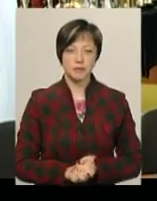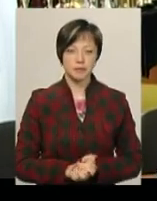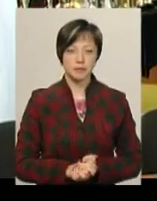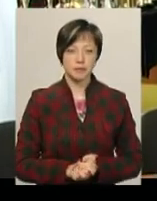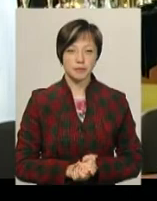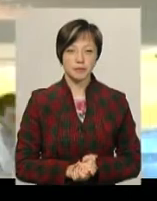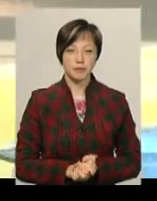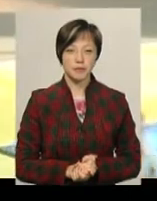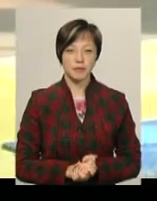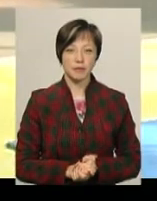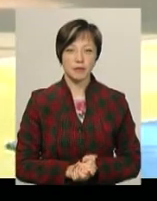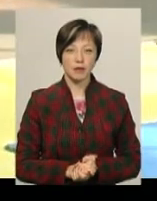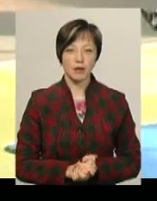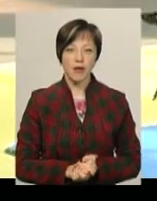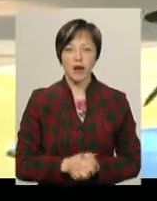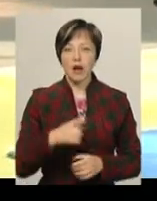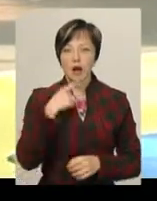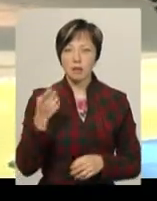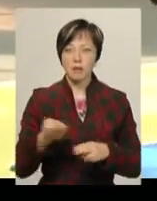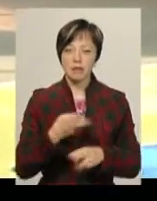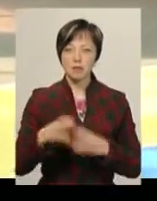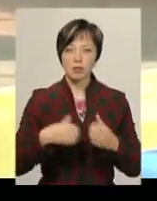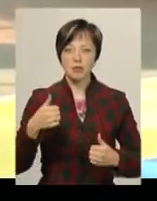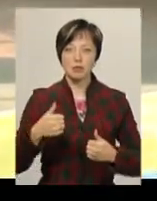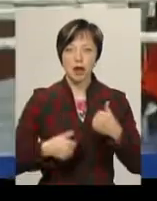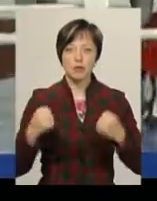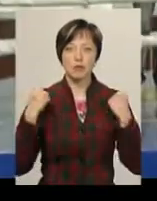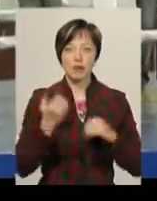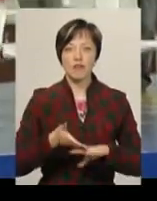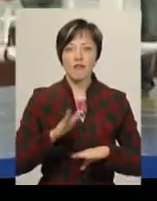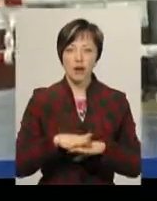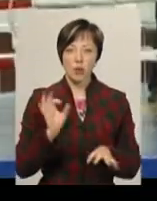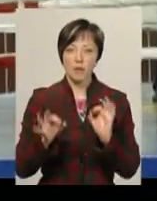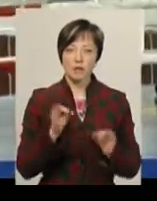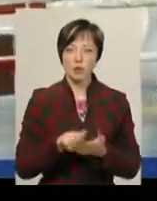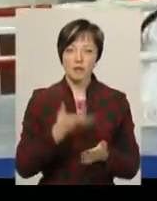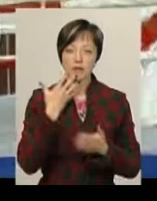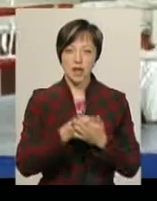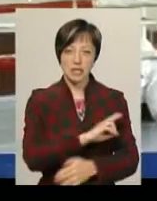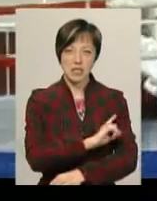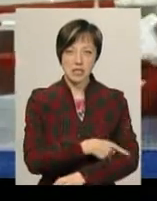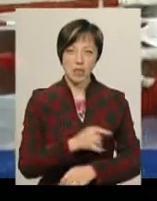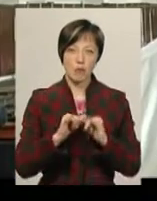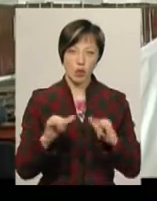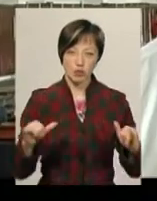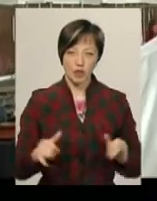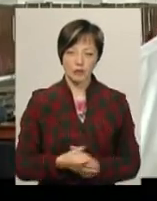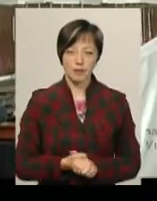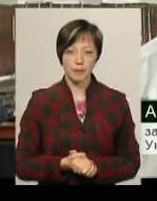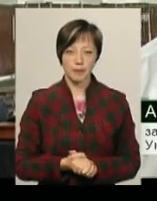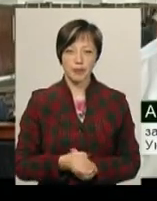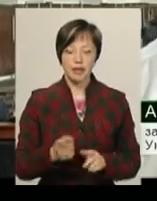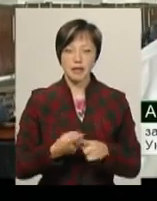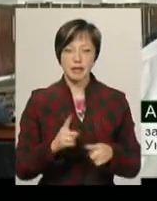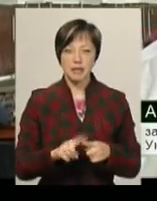представляла Україну. Андрій Чудик каже, без міжнародних змагань спортсменам важко об'єктивно оцінювати власні сили та прогресувати. Це